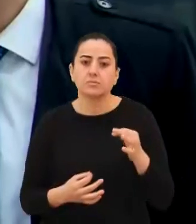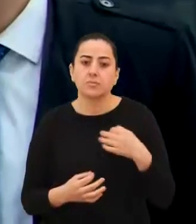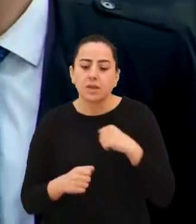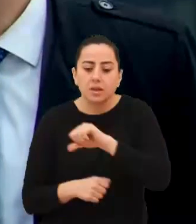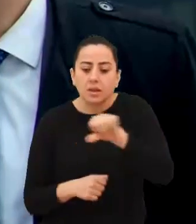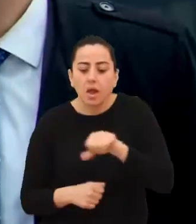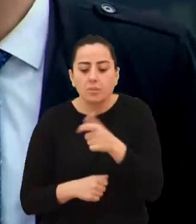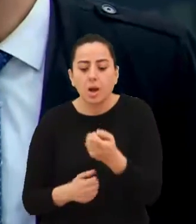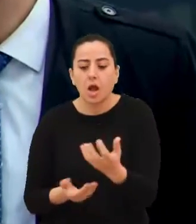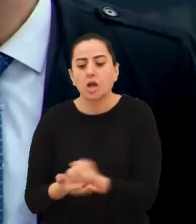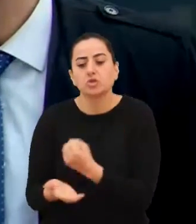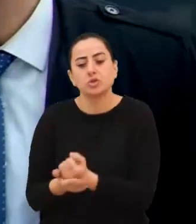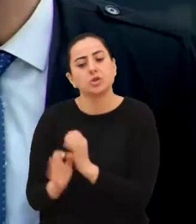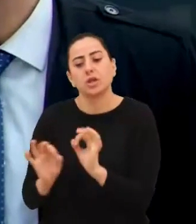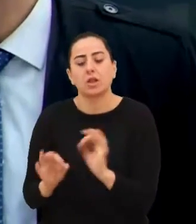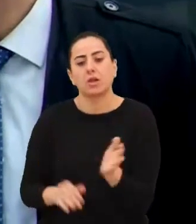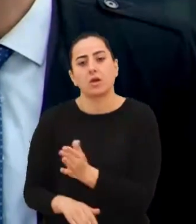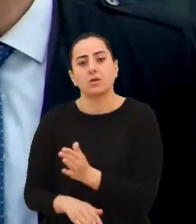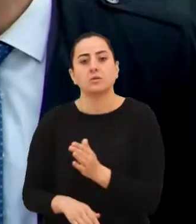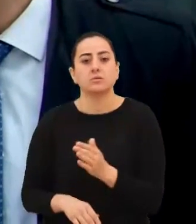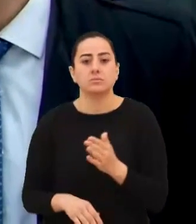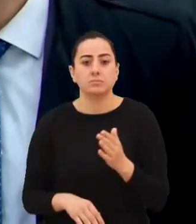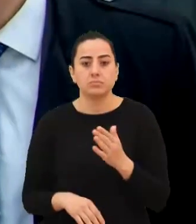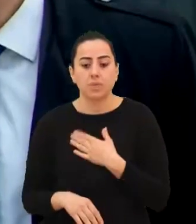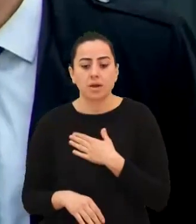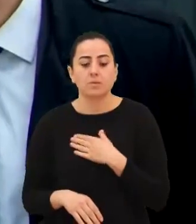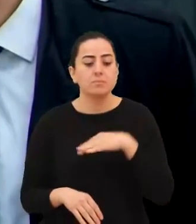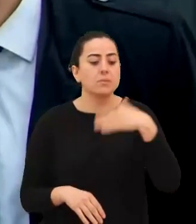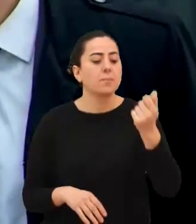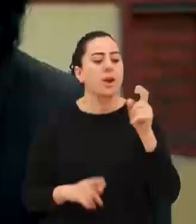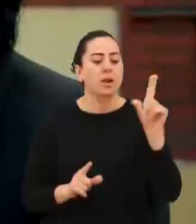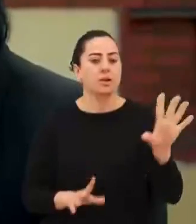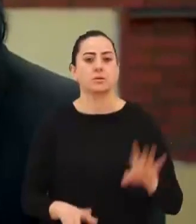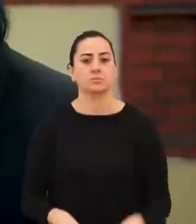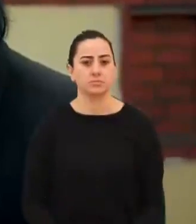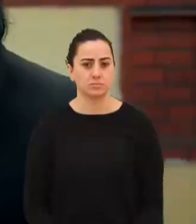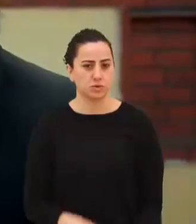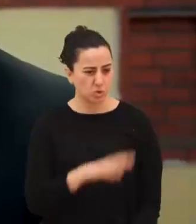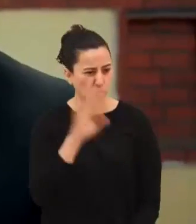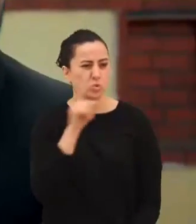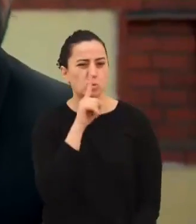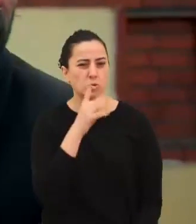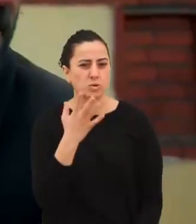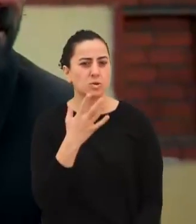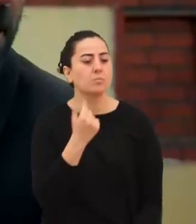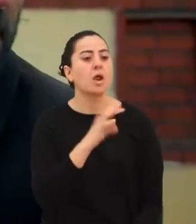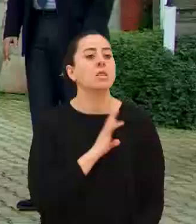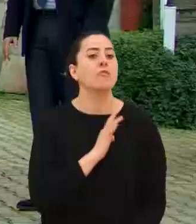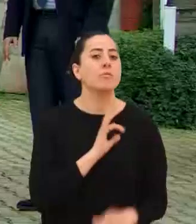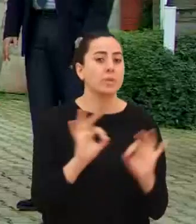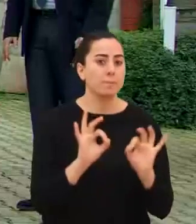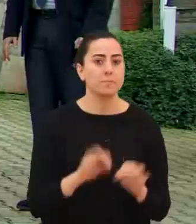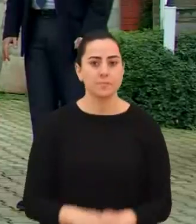alıp paramı kazandırırım. Harama hiç el uzatmam efendim. Kesin konuşmayı. Bak bakalım paralar tamam